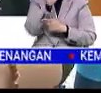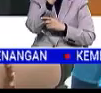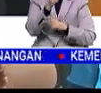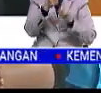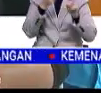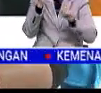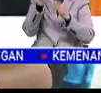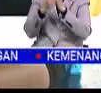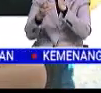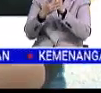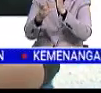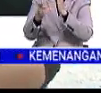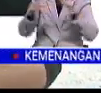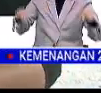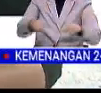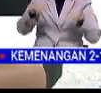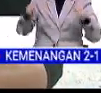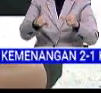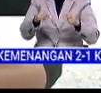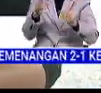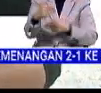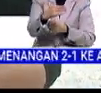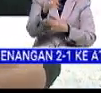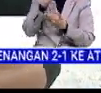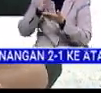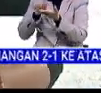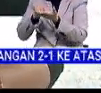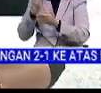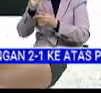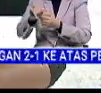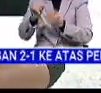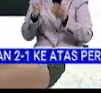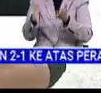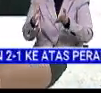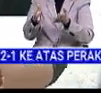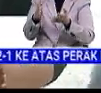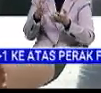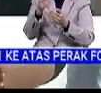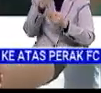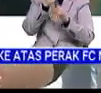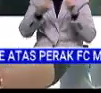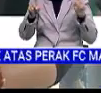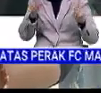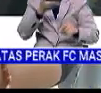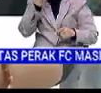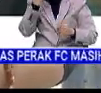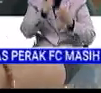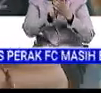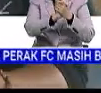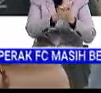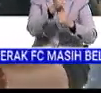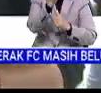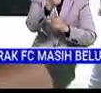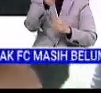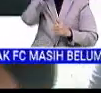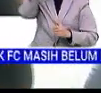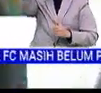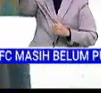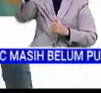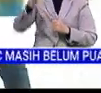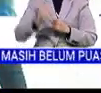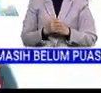dihasilkan daripada minyak hasil gorengan ikan, ayam dan pelbagainya, namun bau dia tetap wangi. Hebat kan?